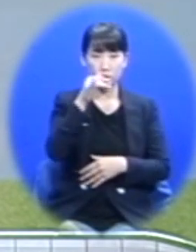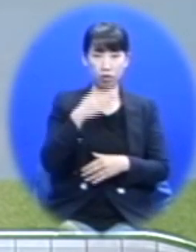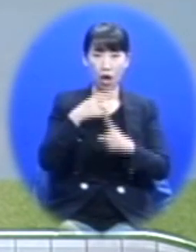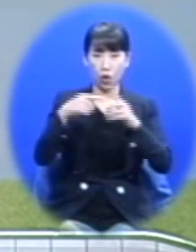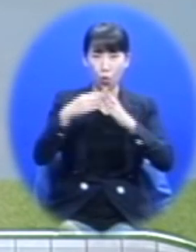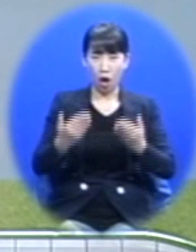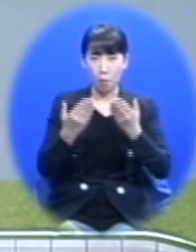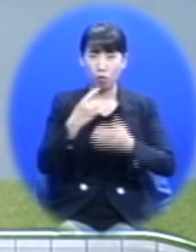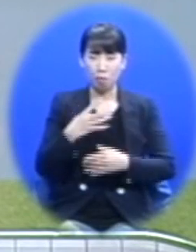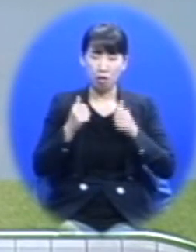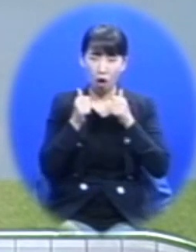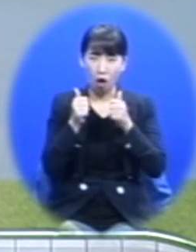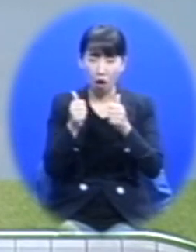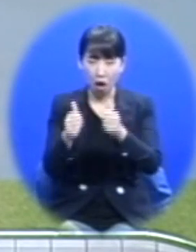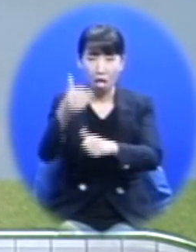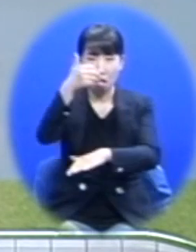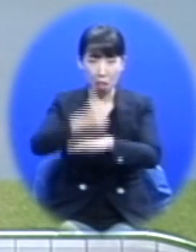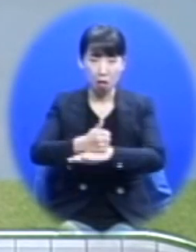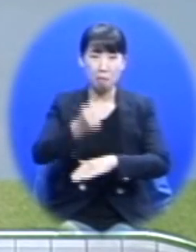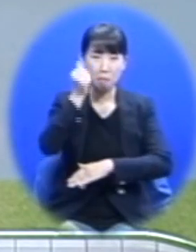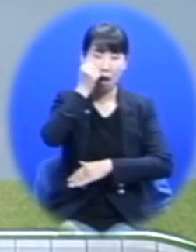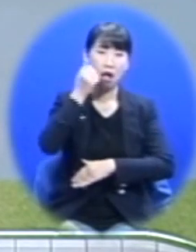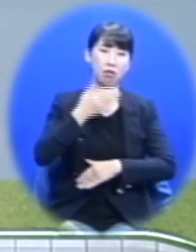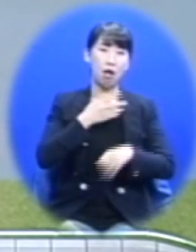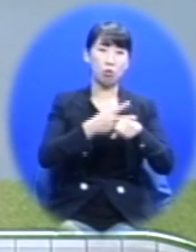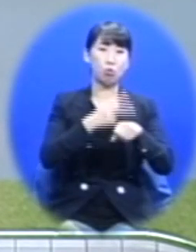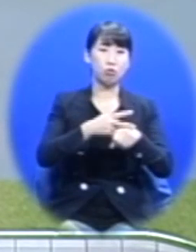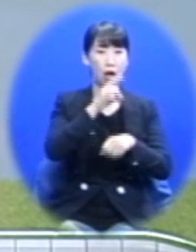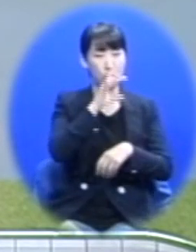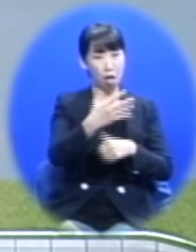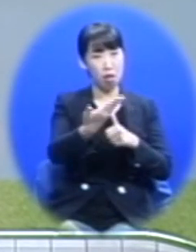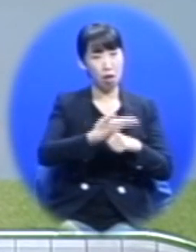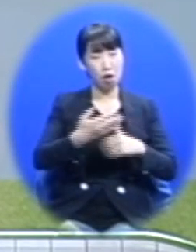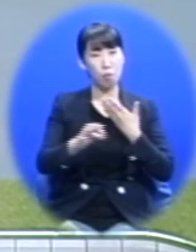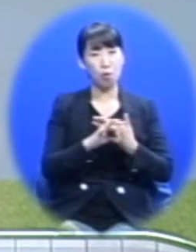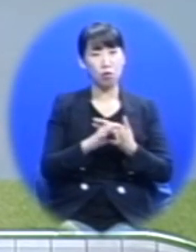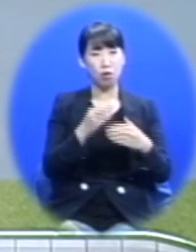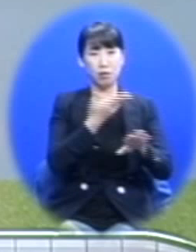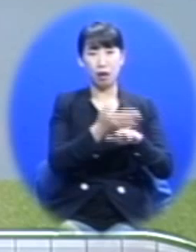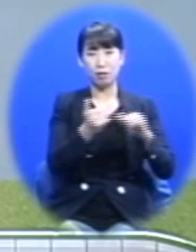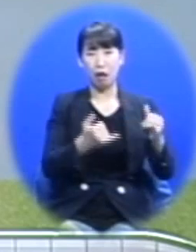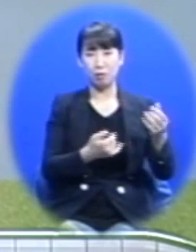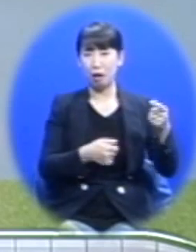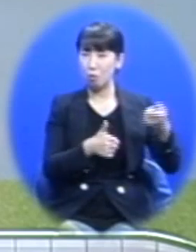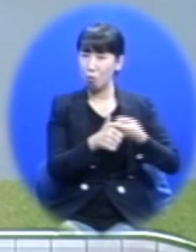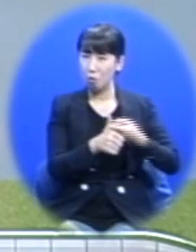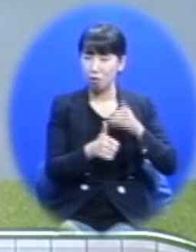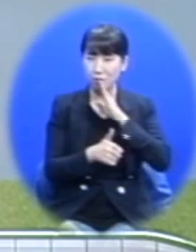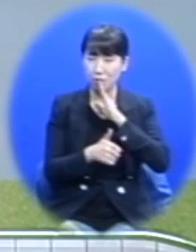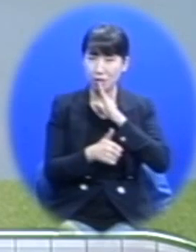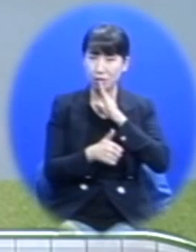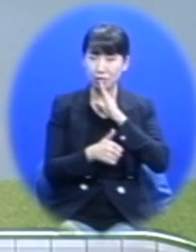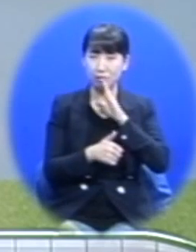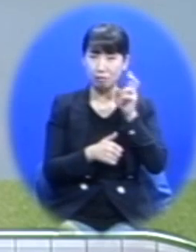이렇게 봉사만 열심히 하다가 나중에 이게 교수 재임용도 안 되면 사람들이 나에게 뭐라 그럴까? 당신 일이나